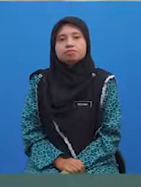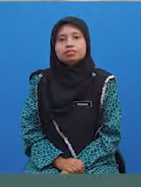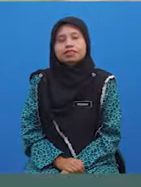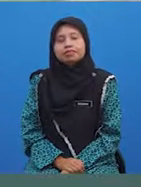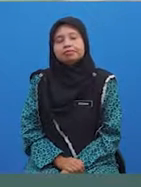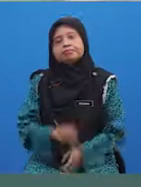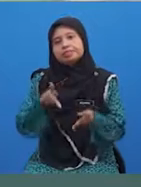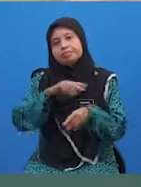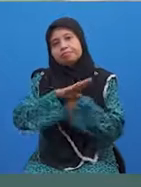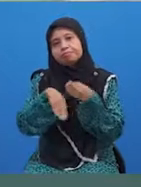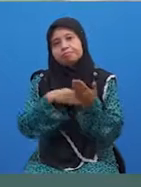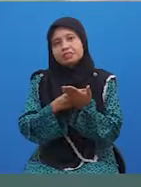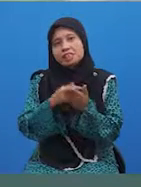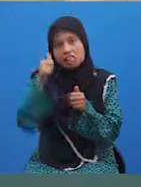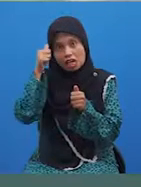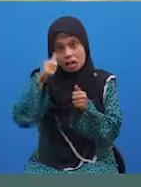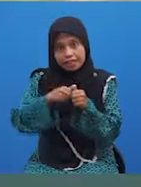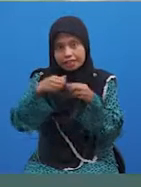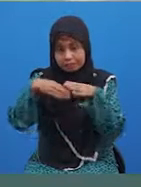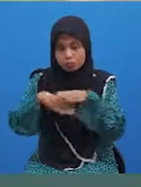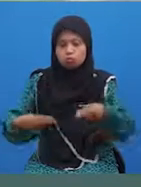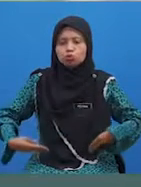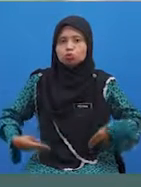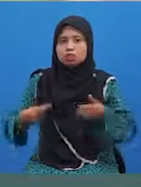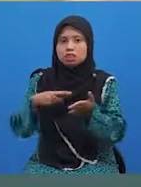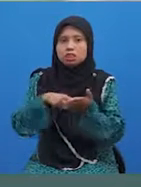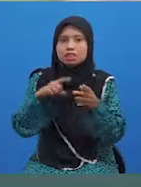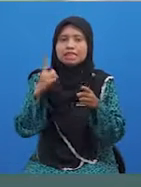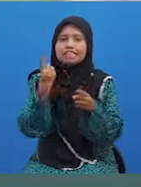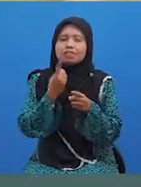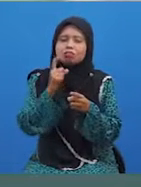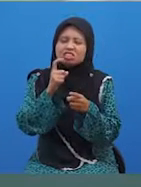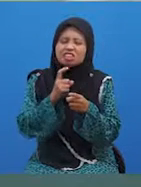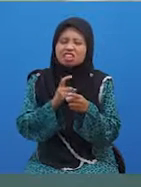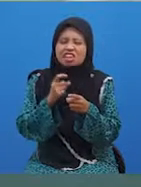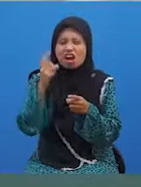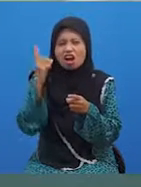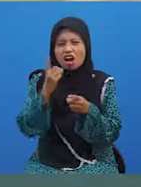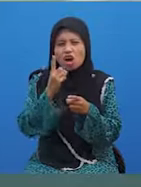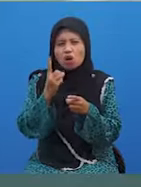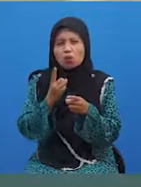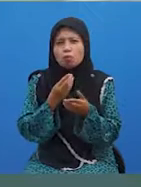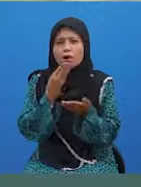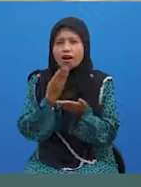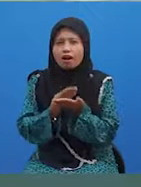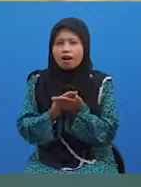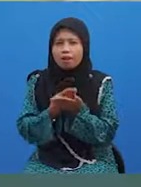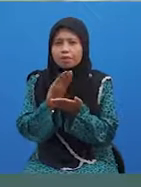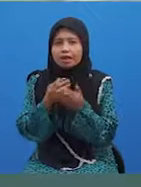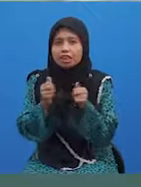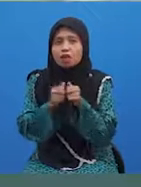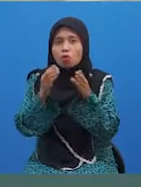Pelajar sekalian, ingatlah dalam hidup ini kita perlu berbaik sangka dengan semua orang